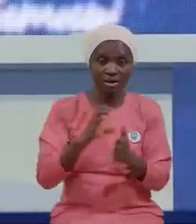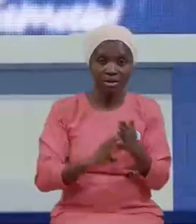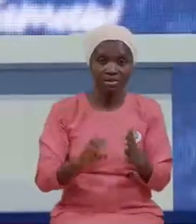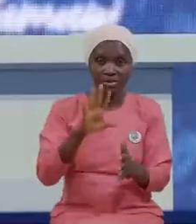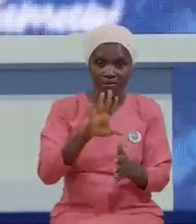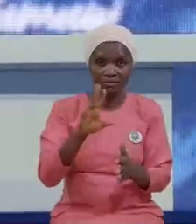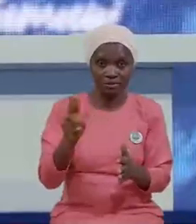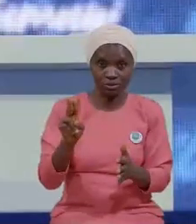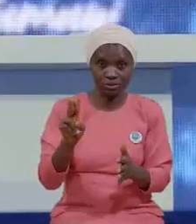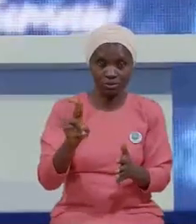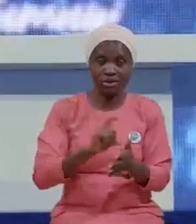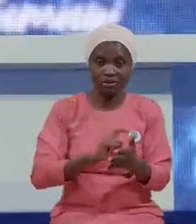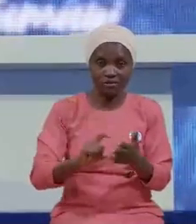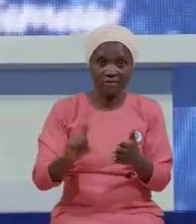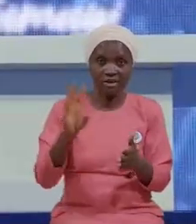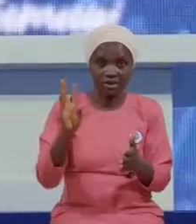62, verset